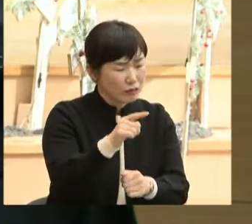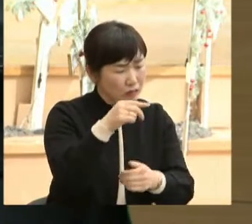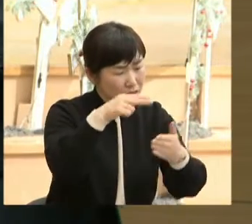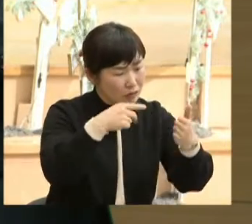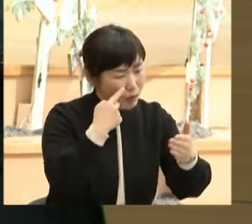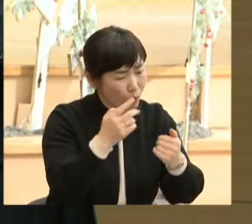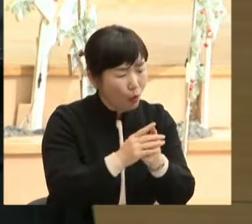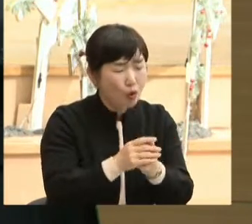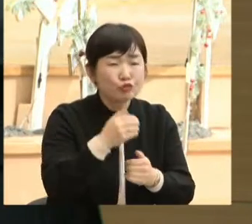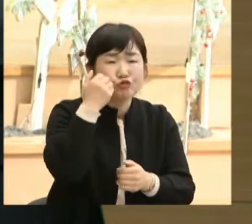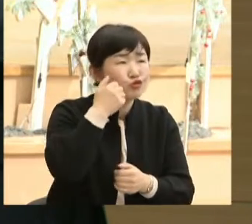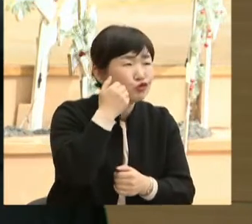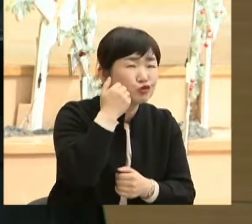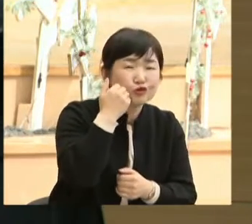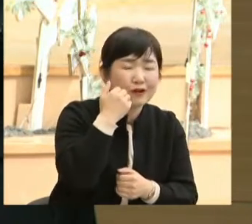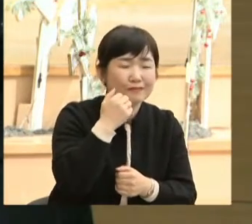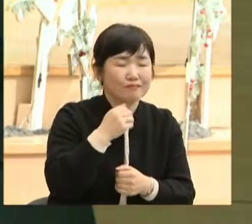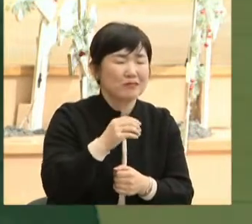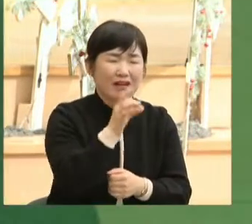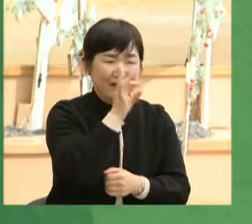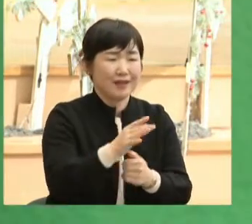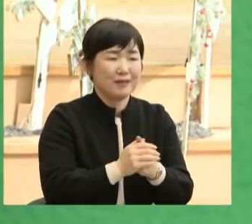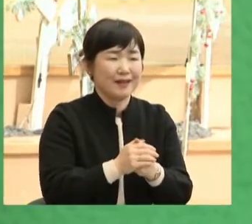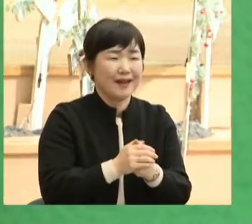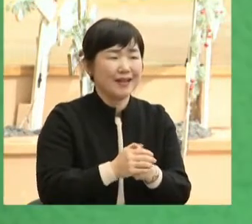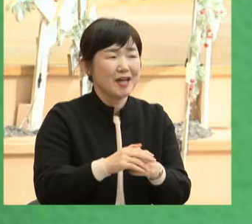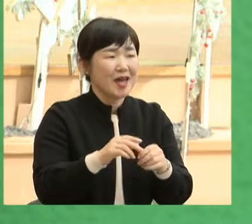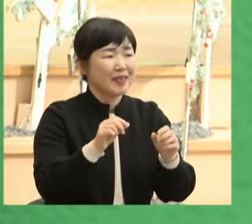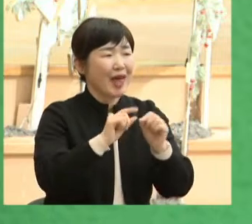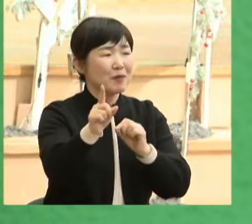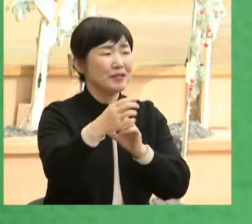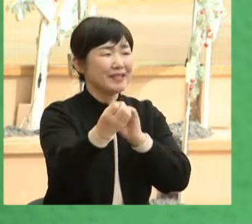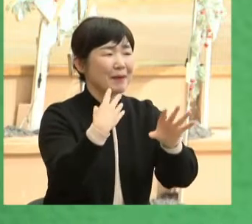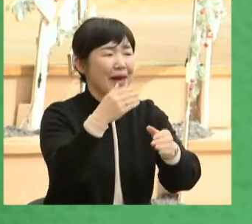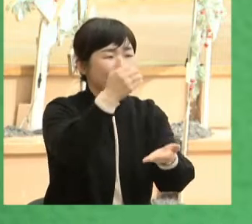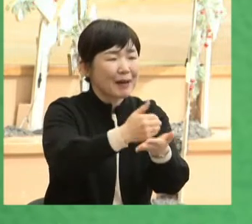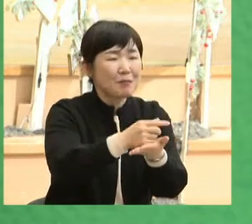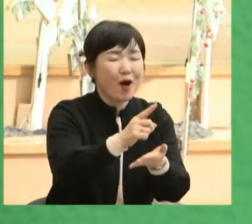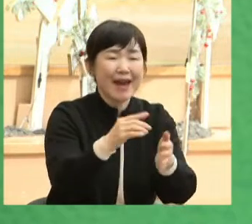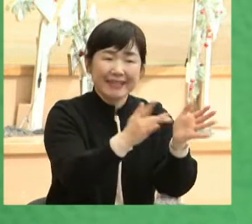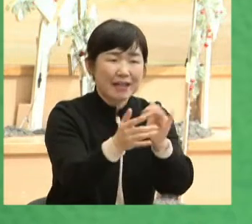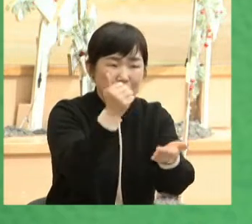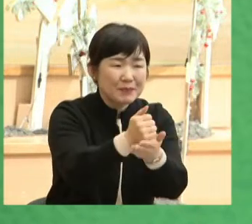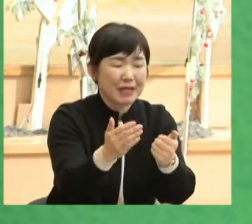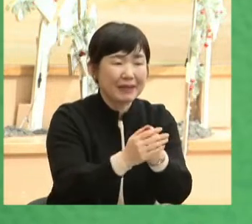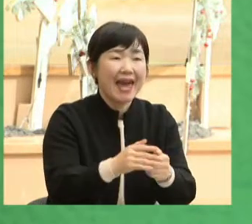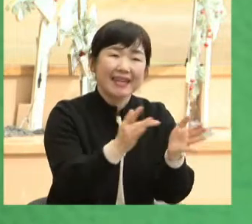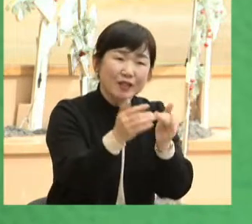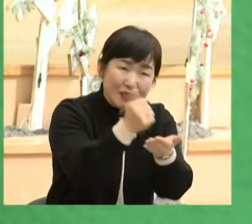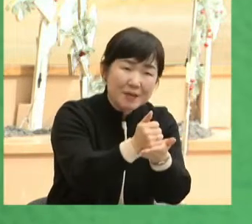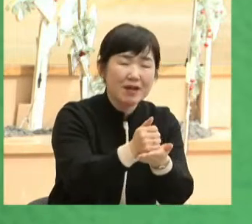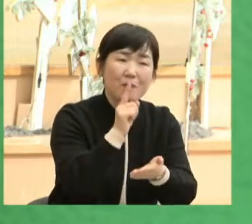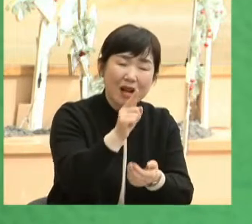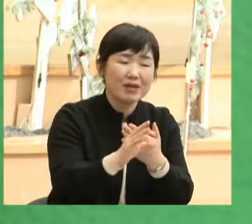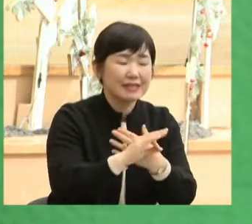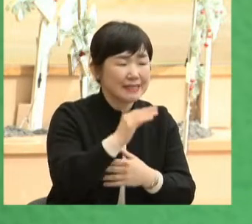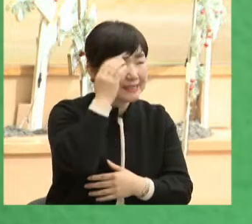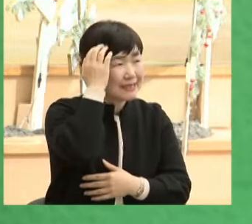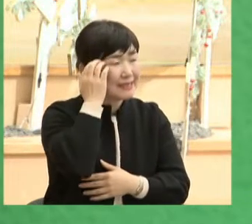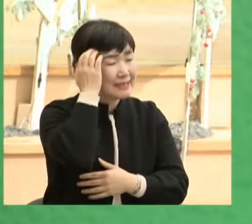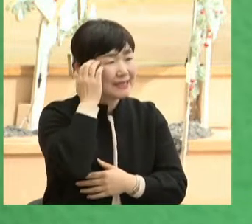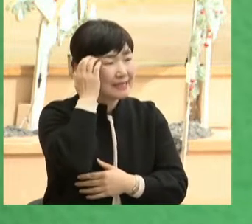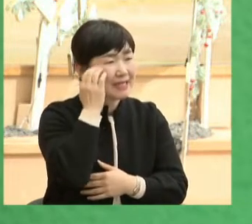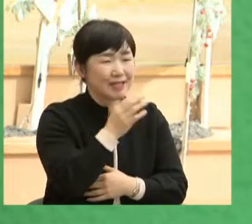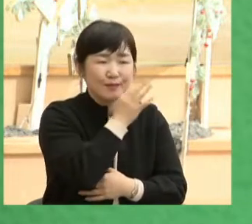진짜 좀 곤란합니다 교회에서 하는 질문에 대답해 예수님 예수님 그렇게 대답하면 아주 민망해